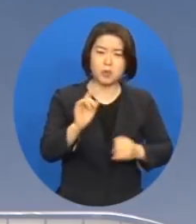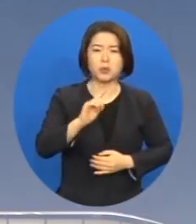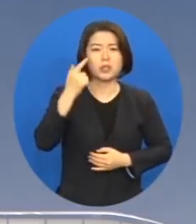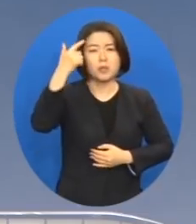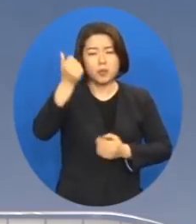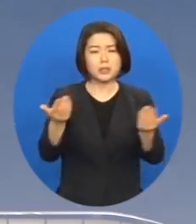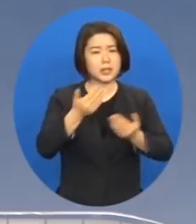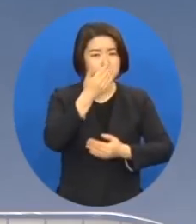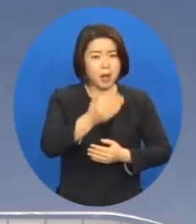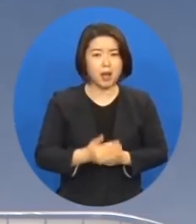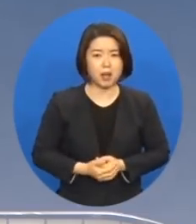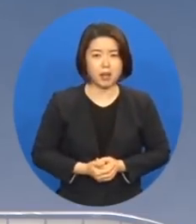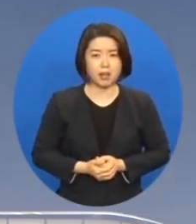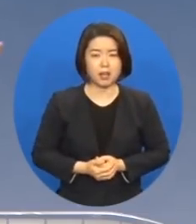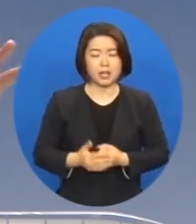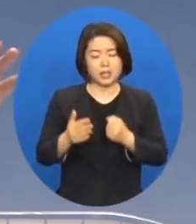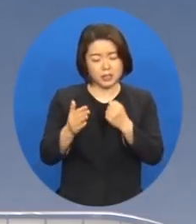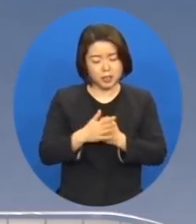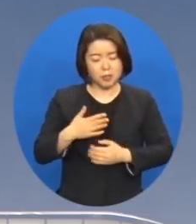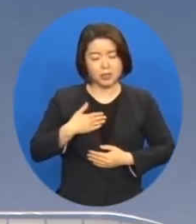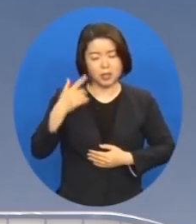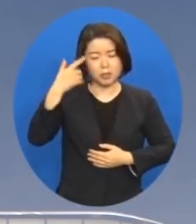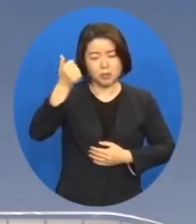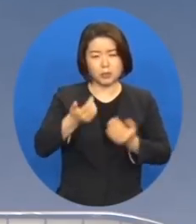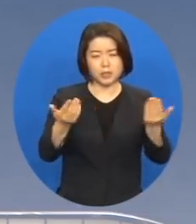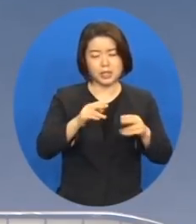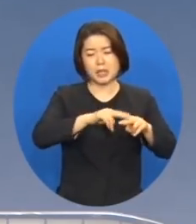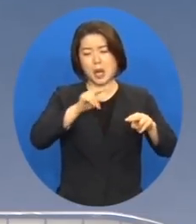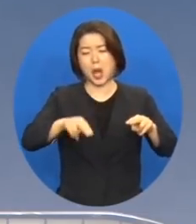저는 목사직을 내려놓으려고 했었어요.